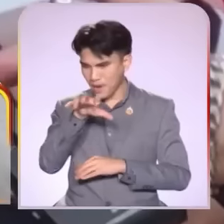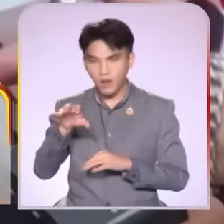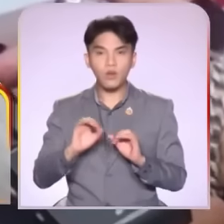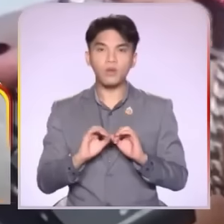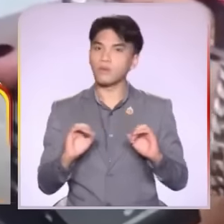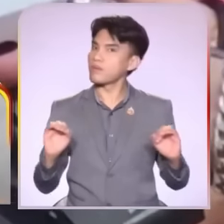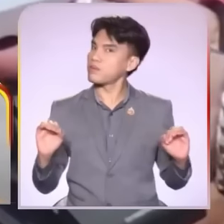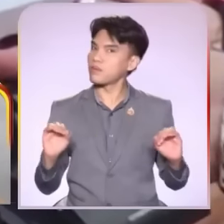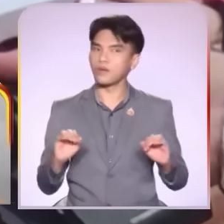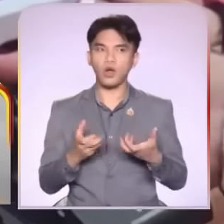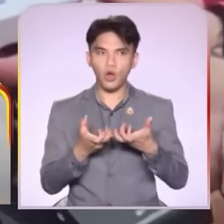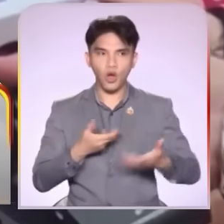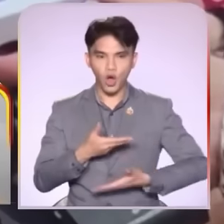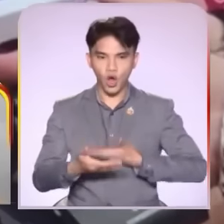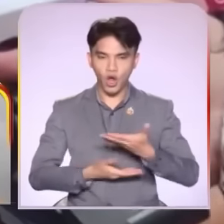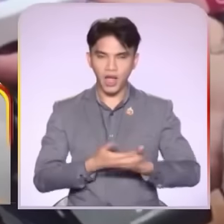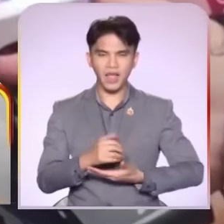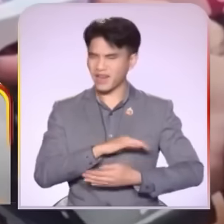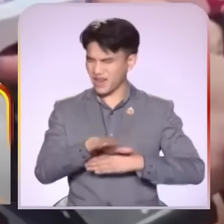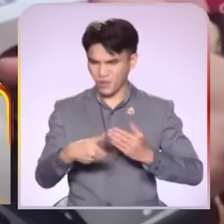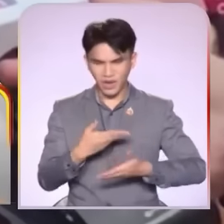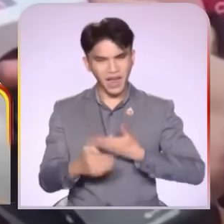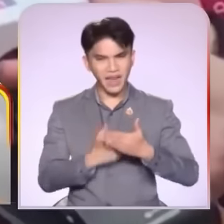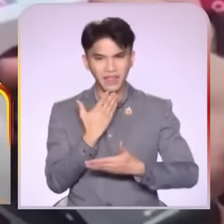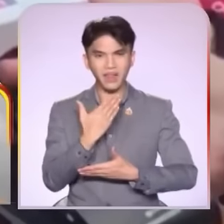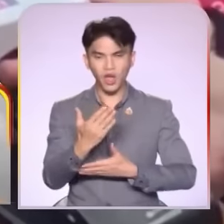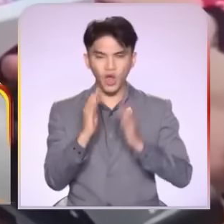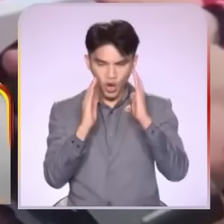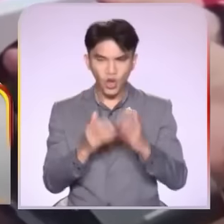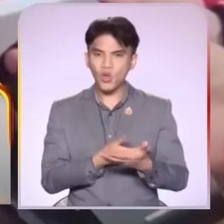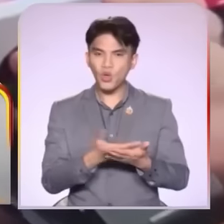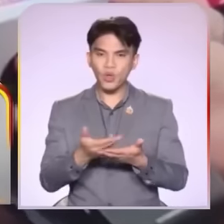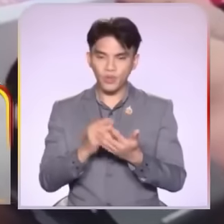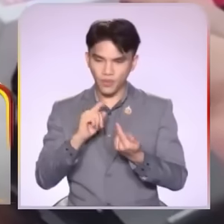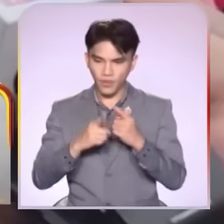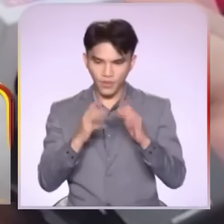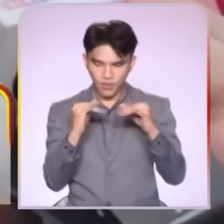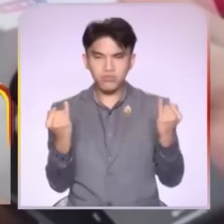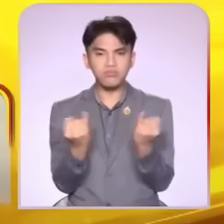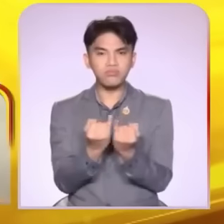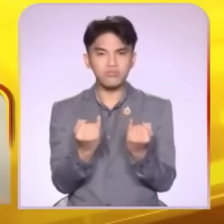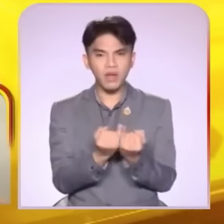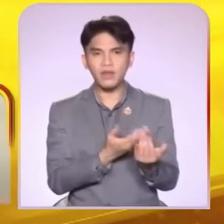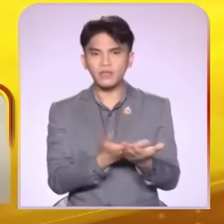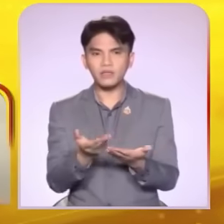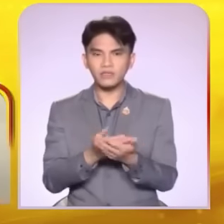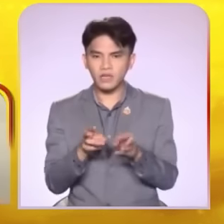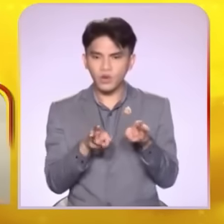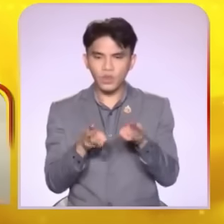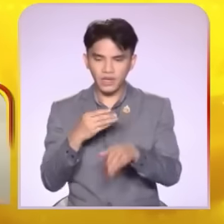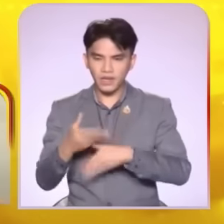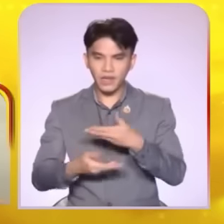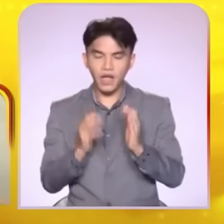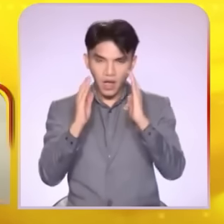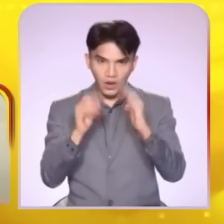ต้องเรียนสำหรับสินค้าที่ตนเองรับไปขายก็ขายได้ตลอดลูกค้าส่วนใหญ่จะเป็นเพื่อนเป็นคนรู้จักนี่แหละโดยวิธีการขายคือจะ